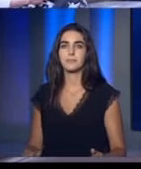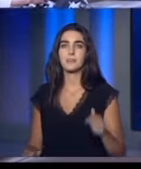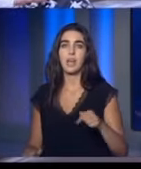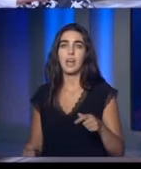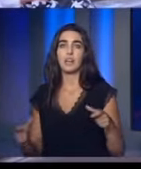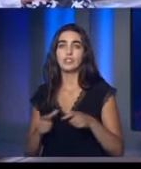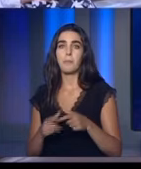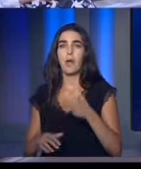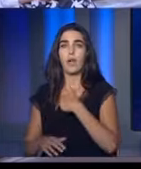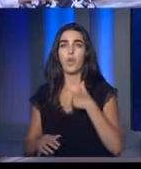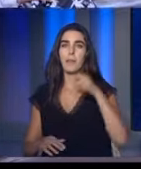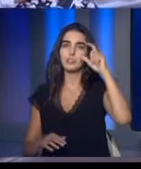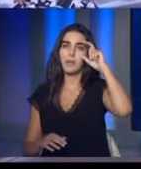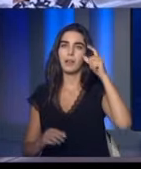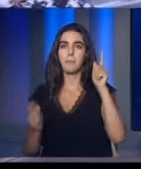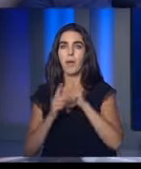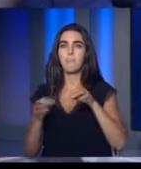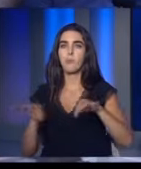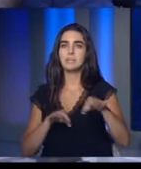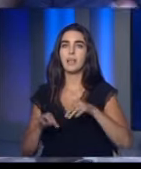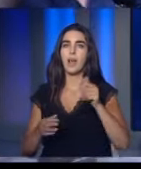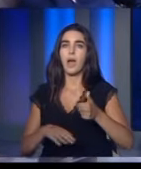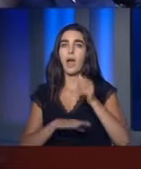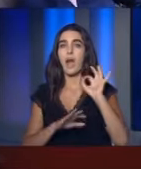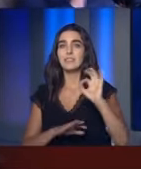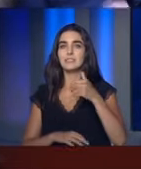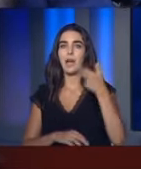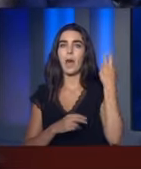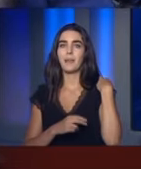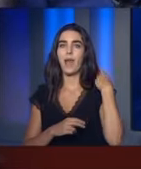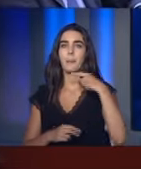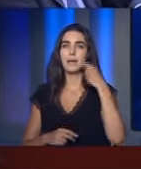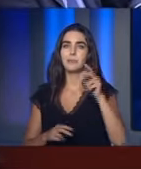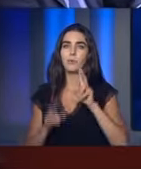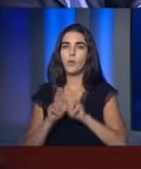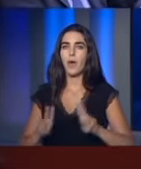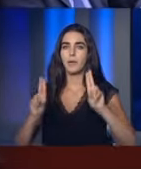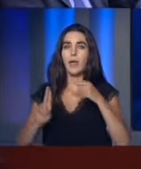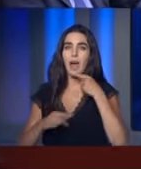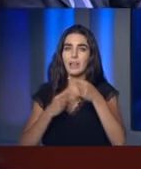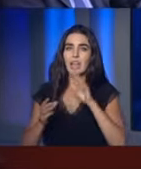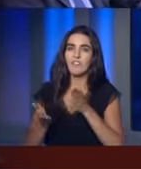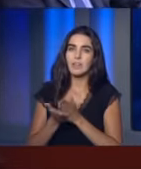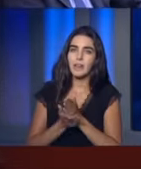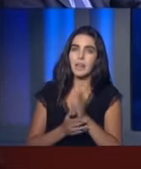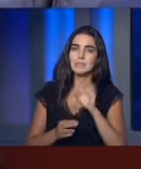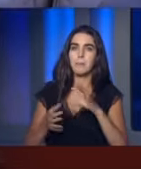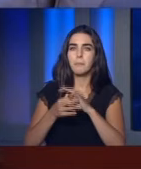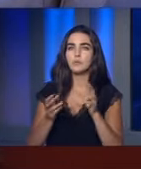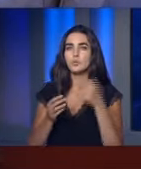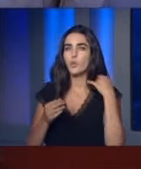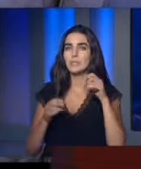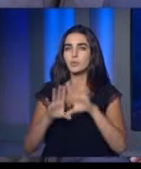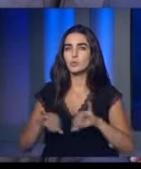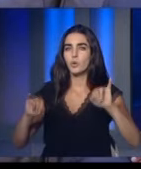اجتمع رئيس الحكومة نجيب ميقاتي مع الممثلة الخاصة للأمين العام للأمم المتحدة في لبنان، كذلك اجتمع مع المنسق المقيم للأمم المتحدة